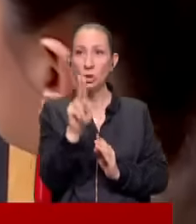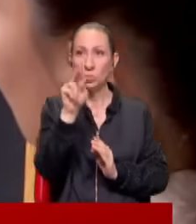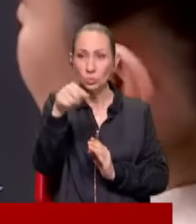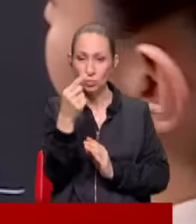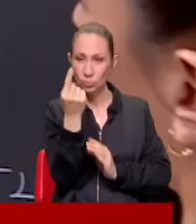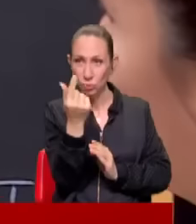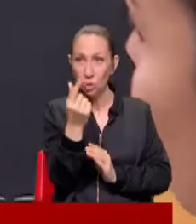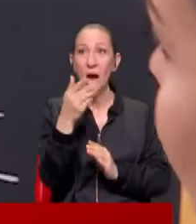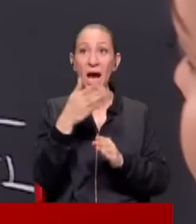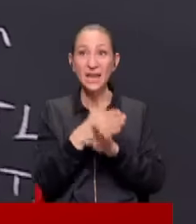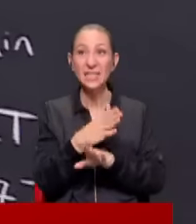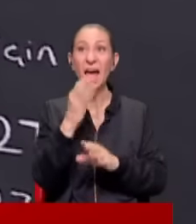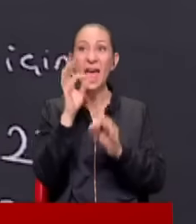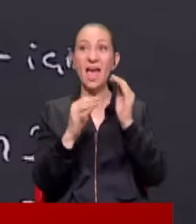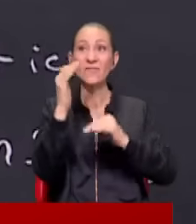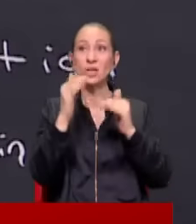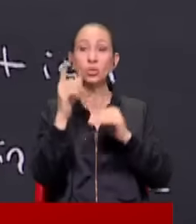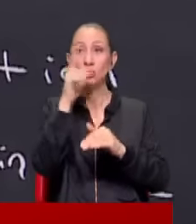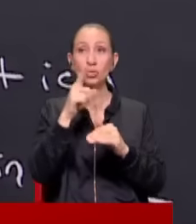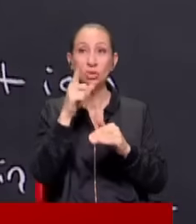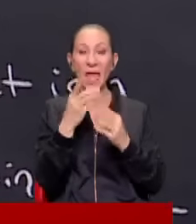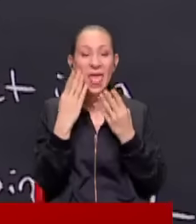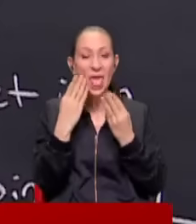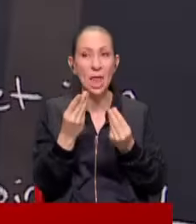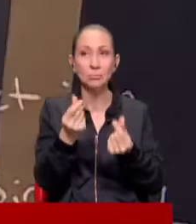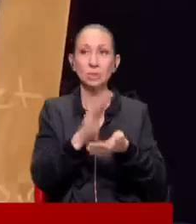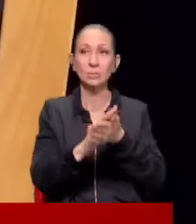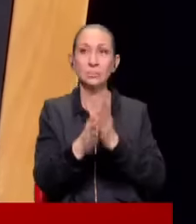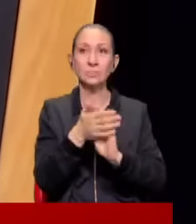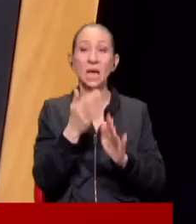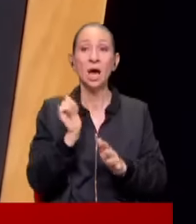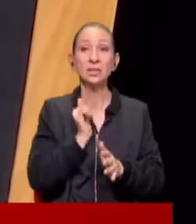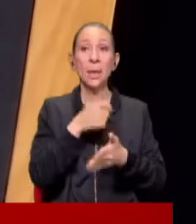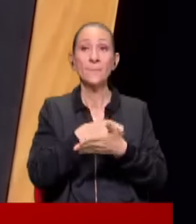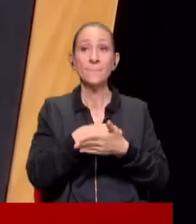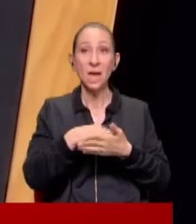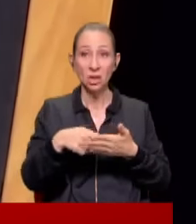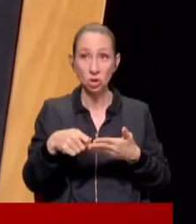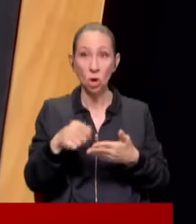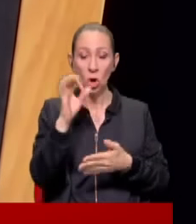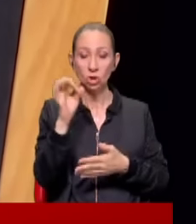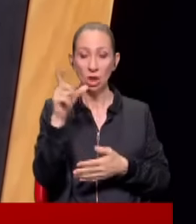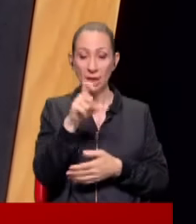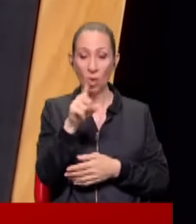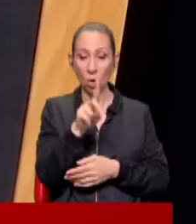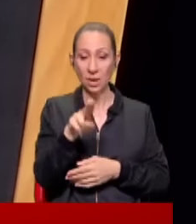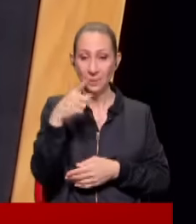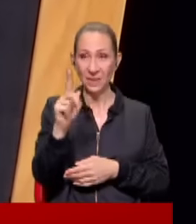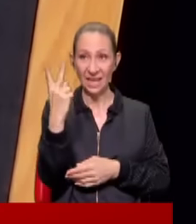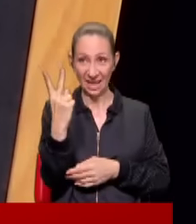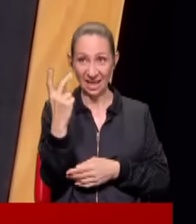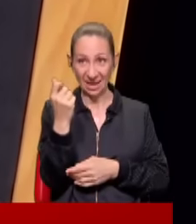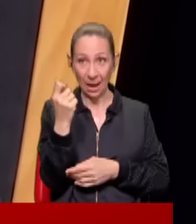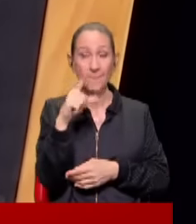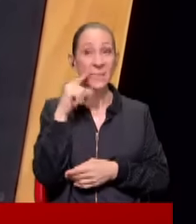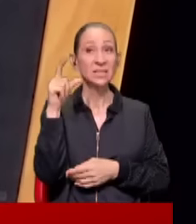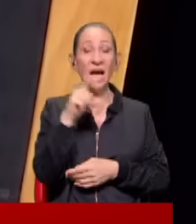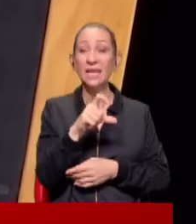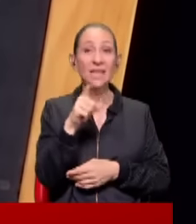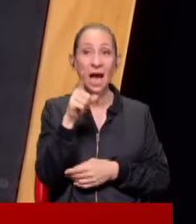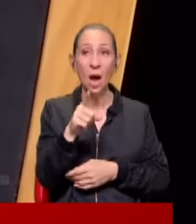eden şu dilim aslında enflasyon nedeniyle erimiş gitmiş. Asgari ücret Ocak ayında 17.002 liraymış. Mayıs